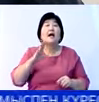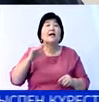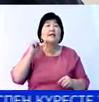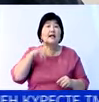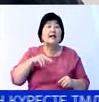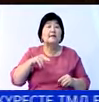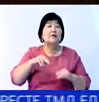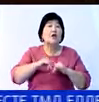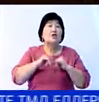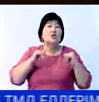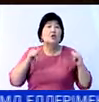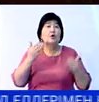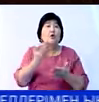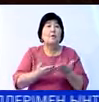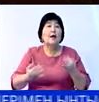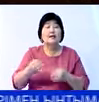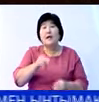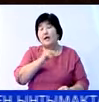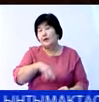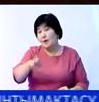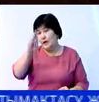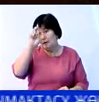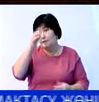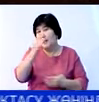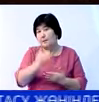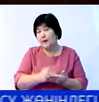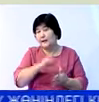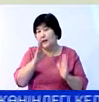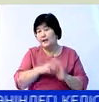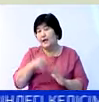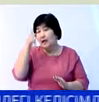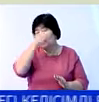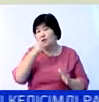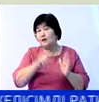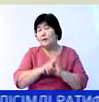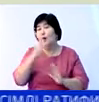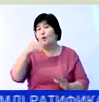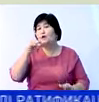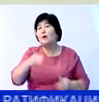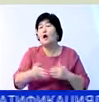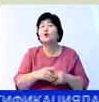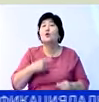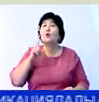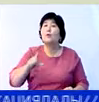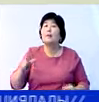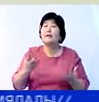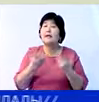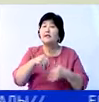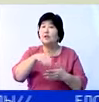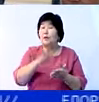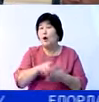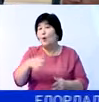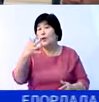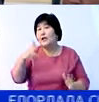жетілдіру мәселесі де сөз болды. Еңбек мемлекеттік бағдарламасы аясында жыл басынан бері 30 мыңға жуық маман есепке алынған.